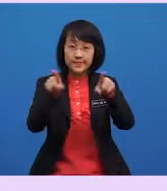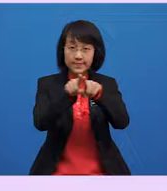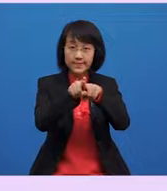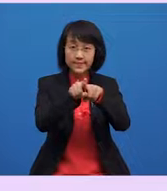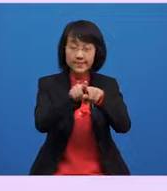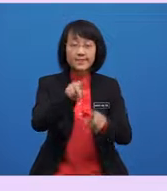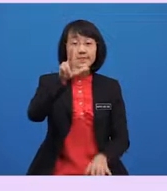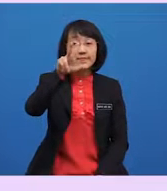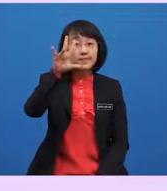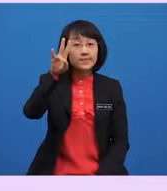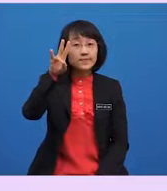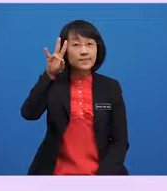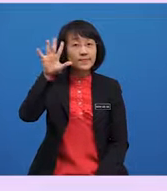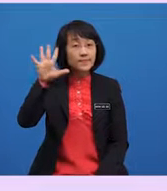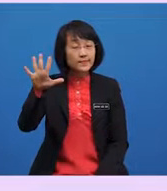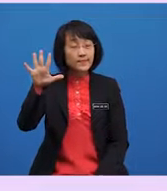375